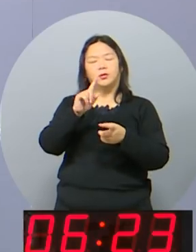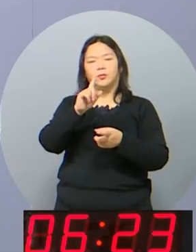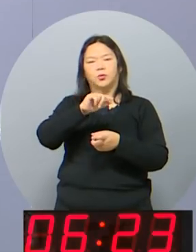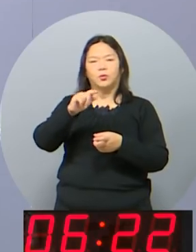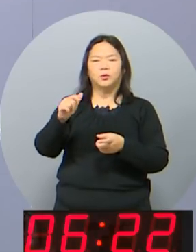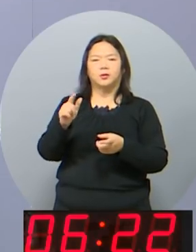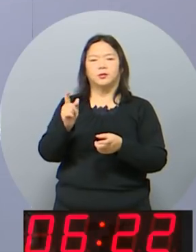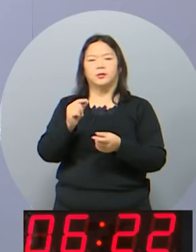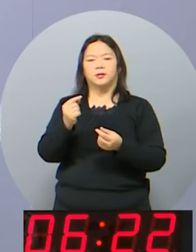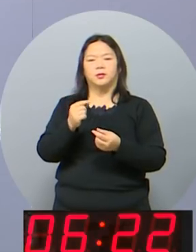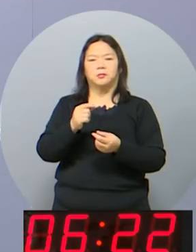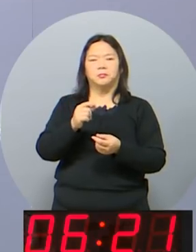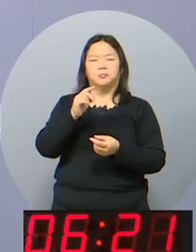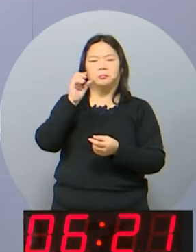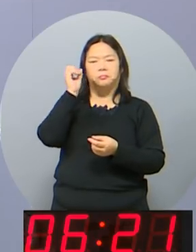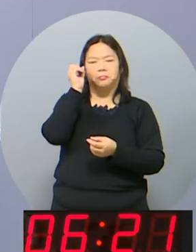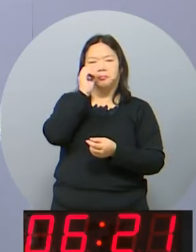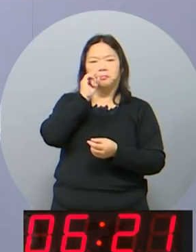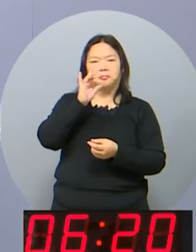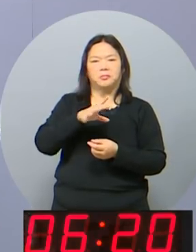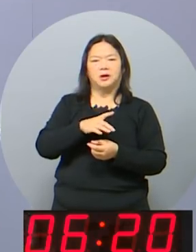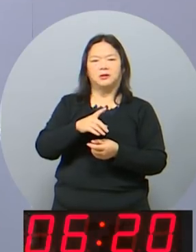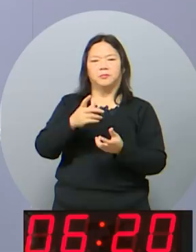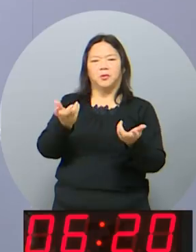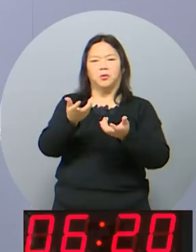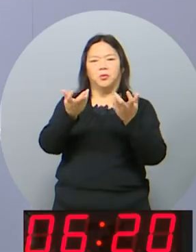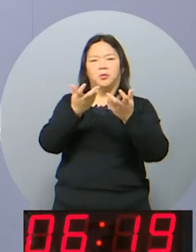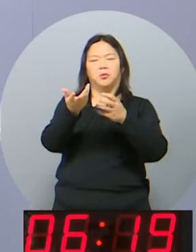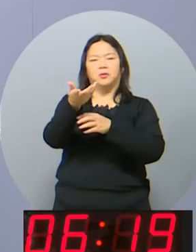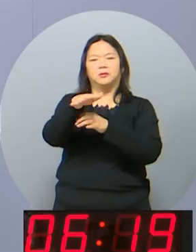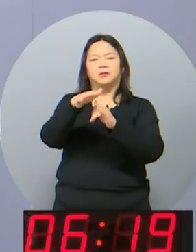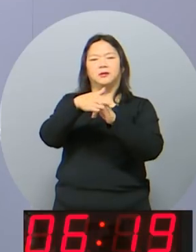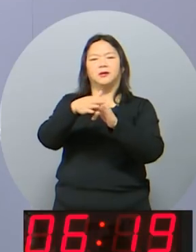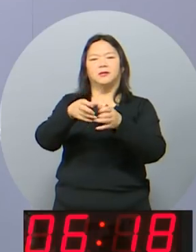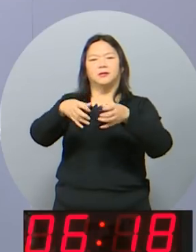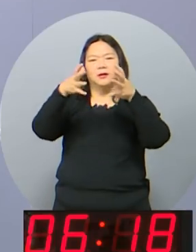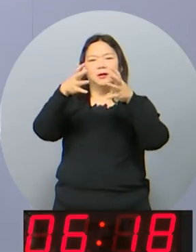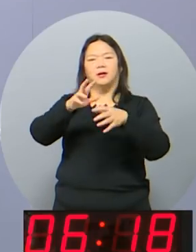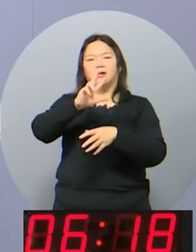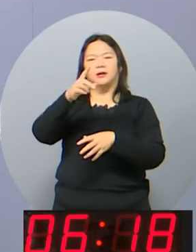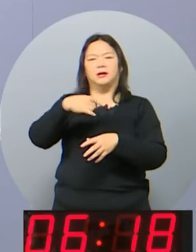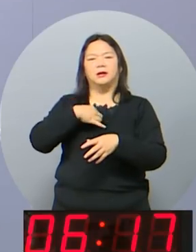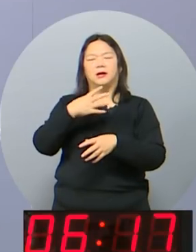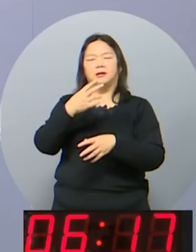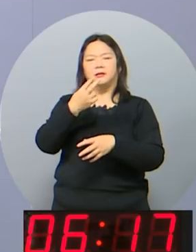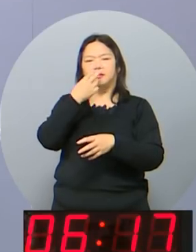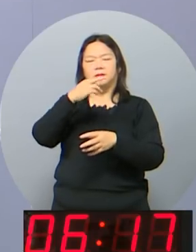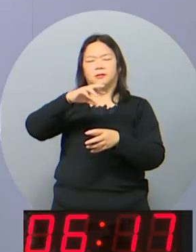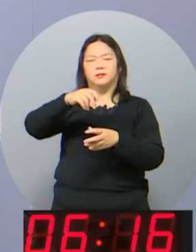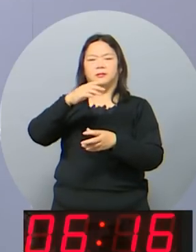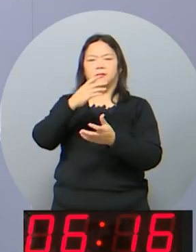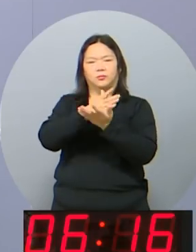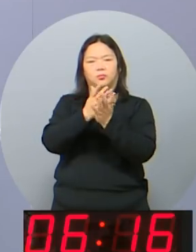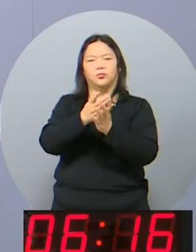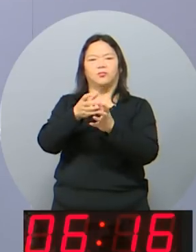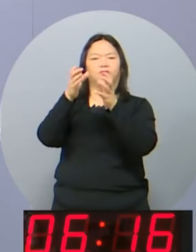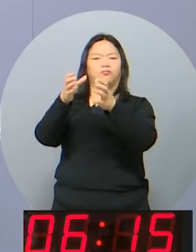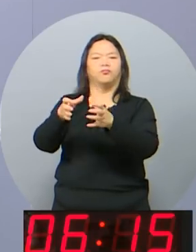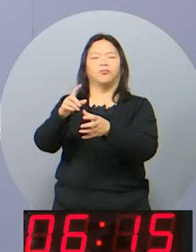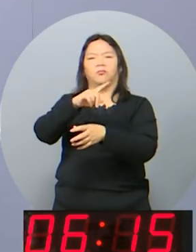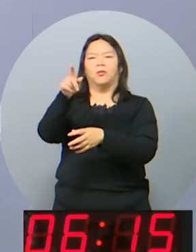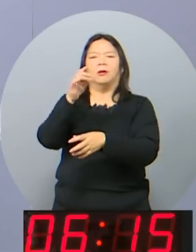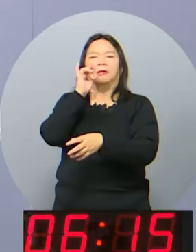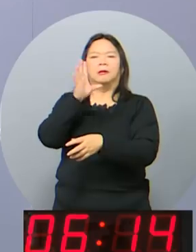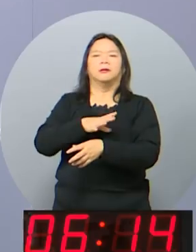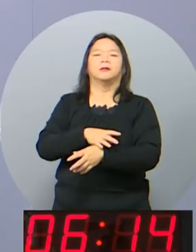比如说有人建议的什么火葬场啦、殡葬场、天然气等等的这个闲物设施，在我的